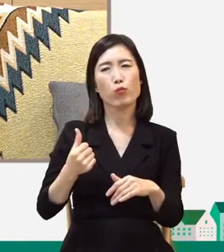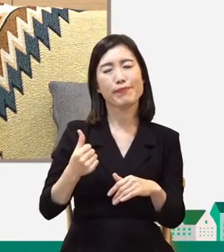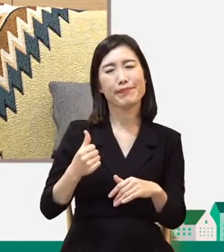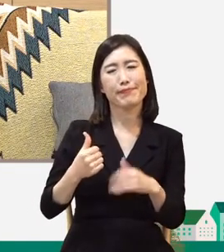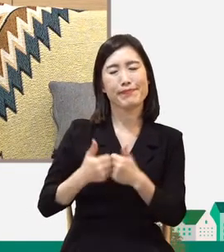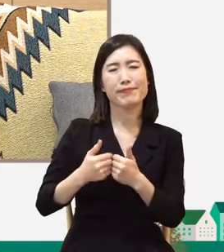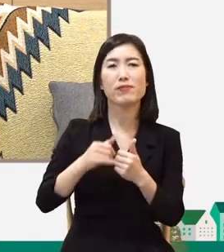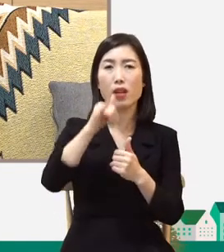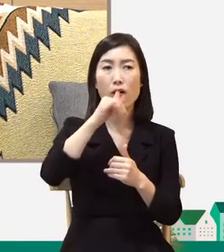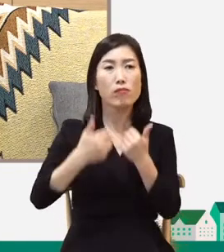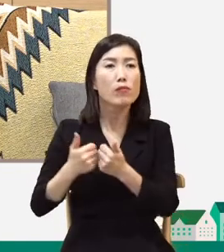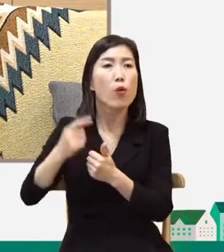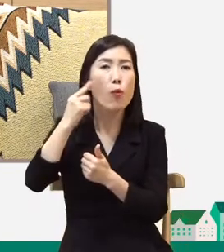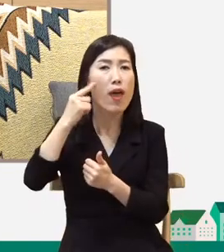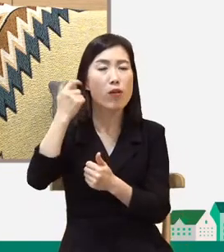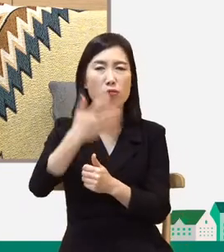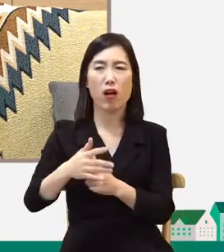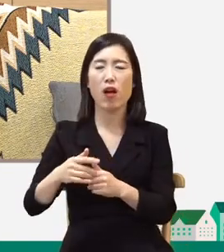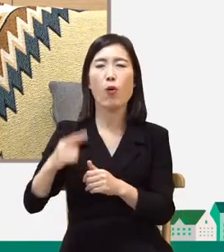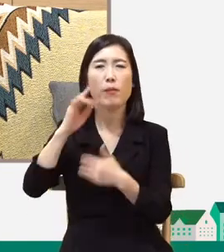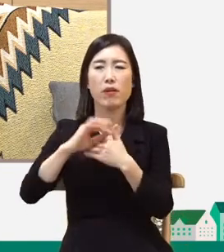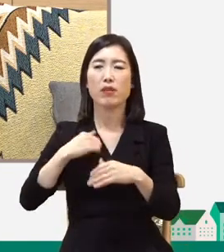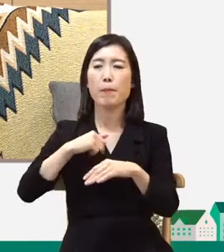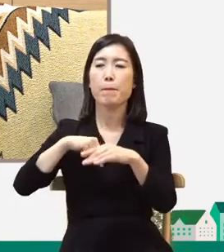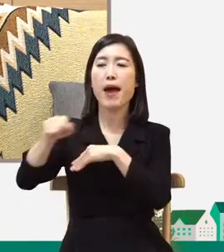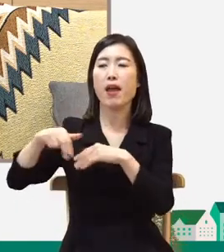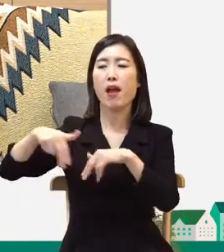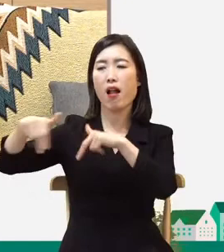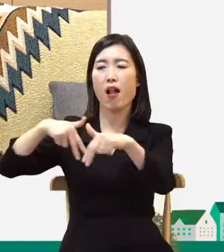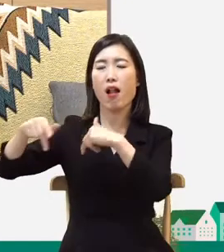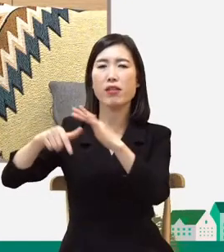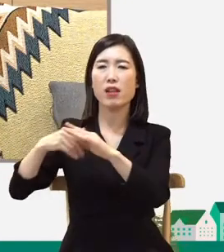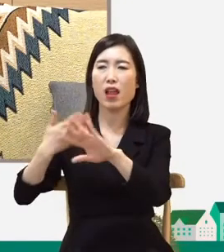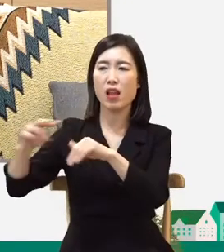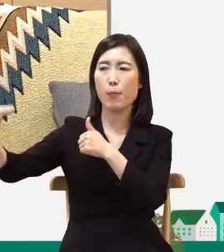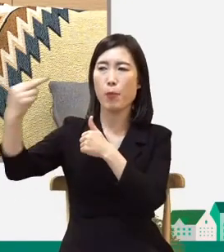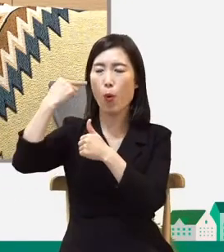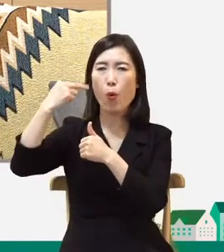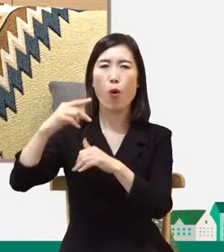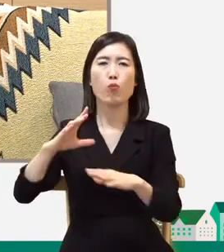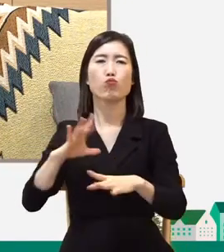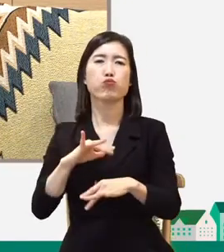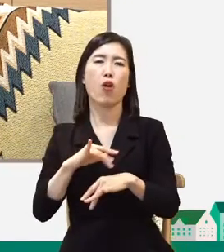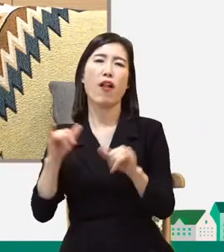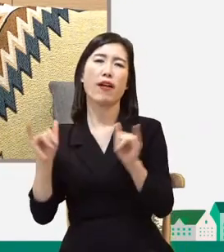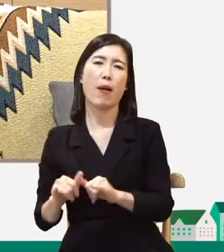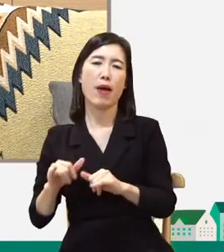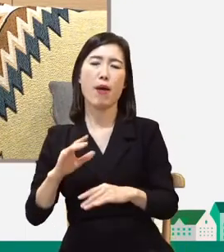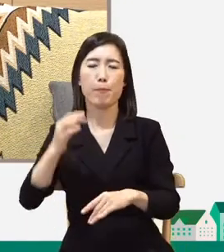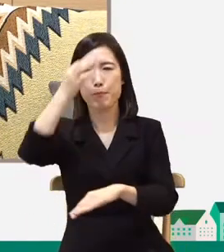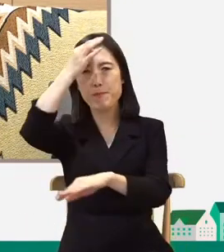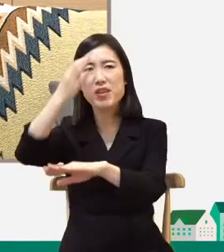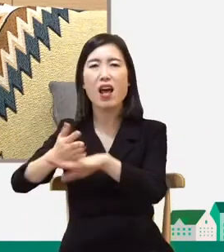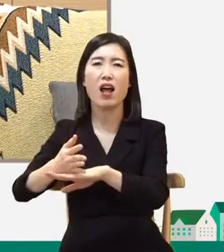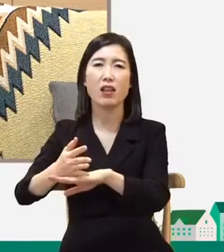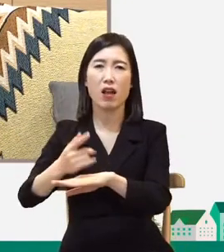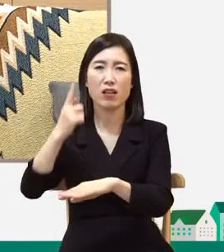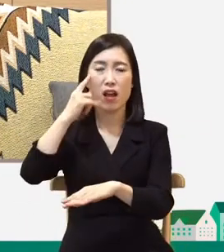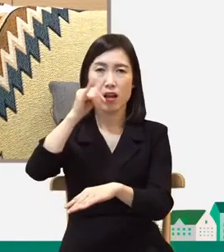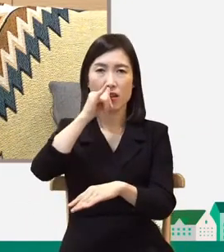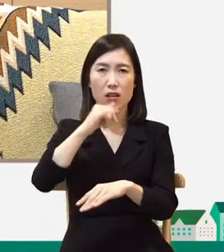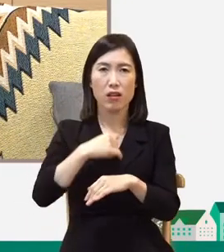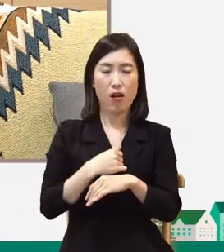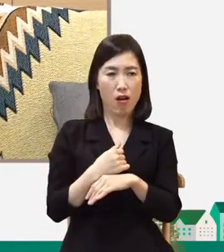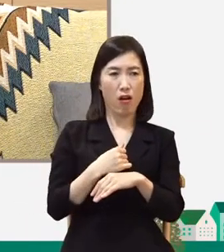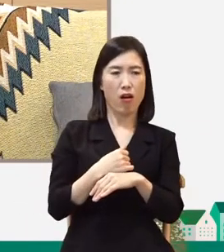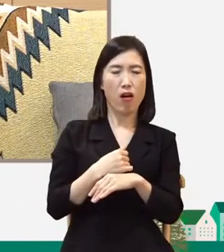미안해서 꺼려진다라고 하셨어요. 그래서 그때 제가 깜짝 놀랐습니다. 아, 이분은 미안하다는 느낌을 갖는구나. 근데